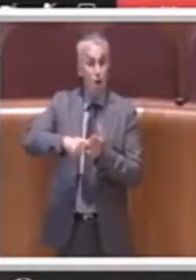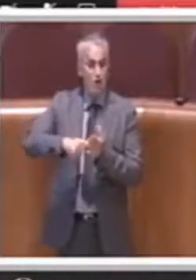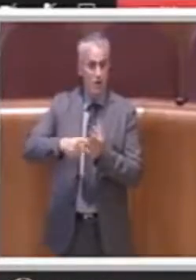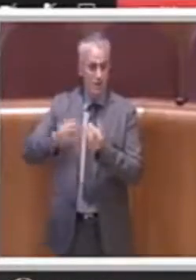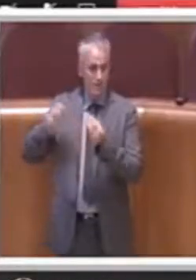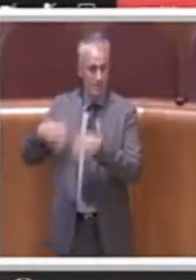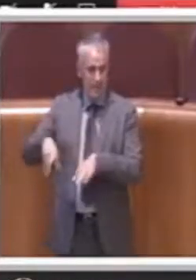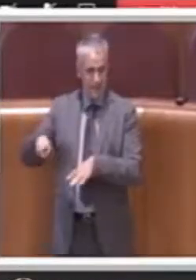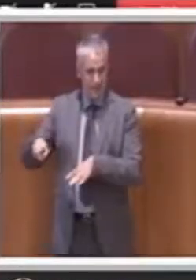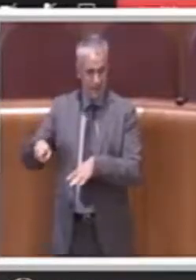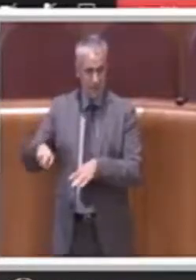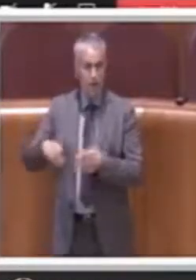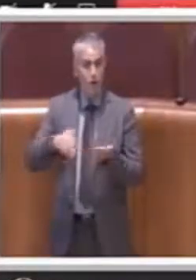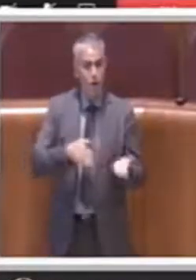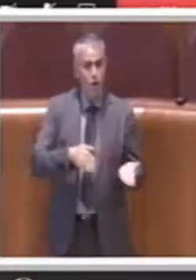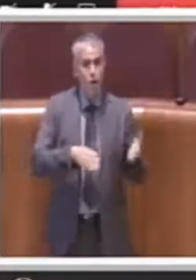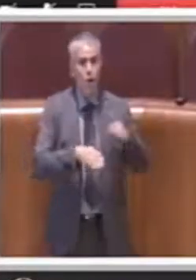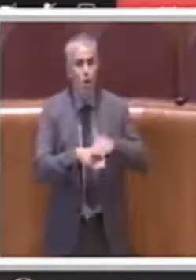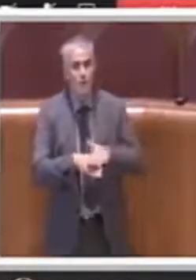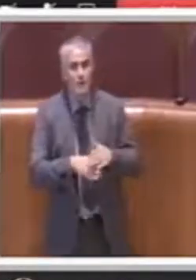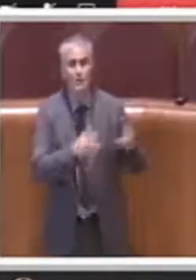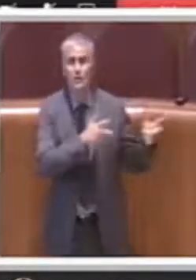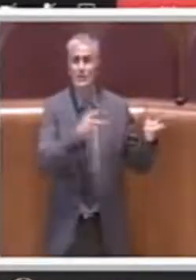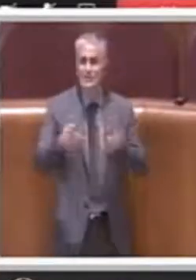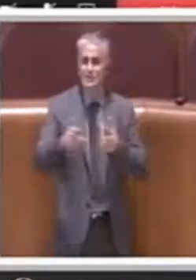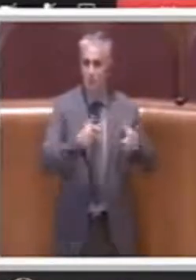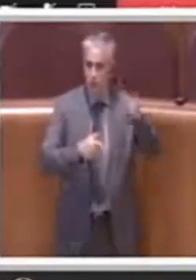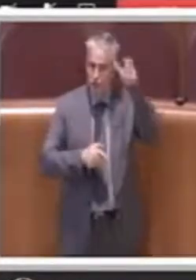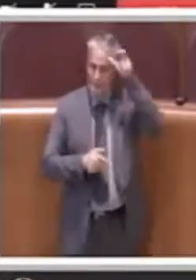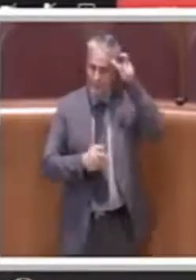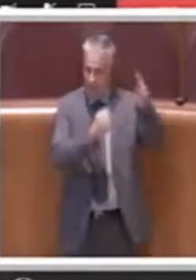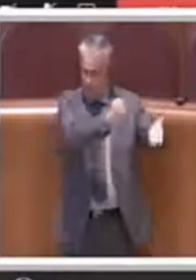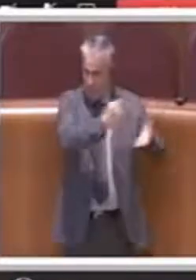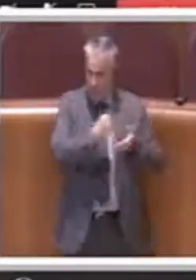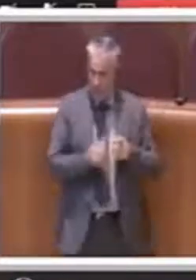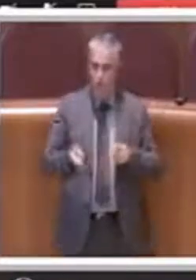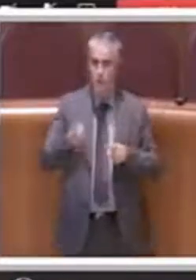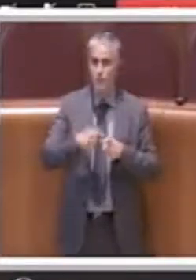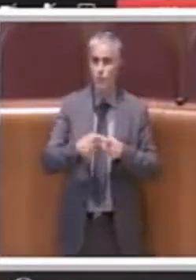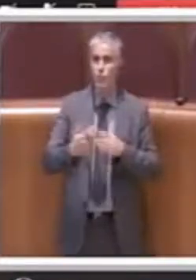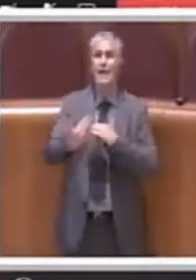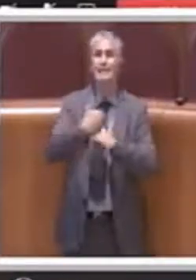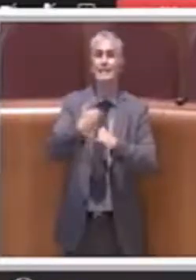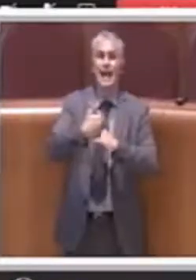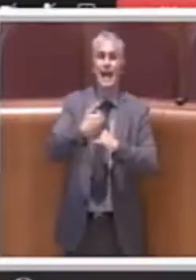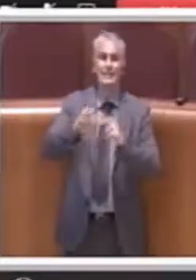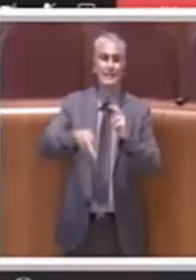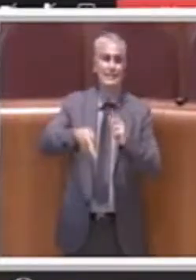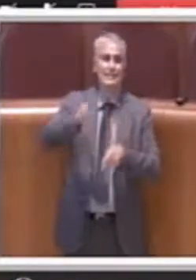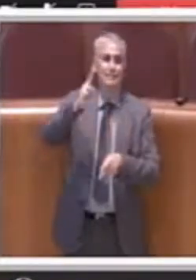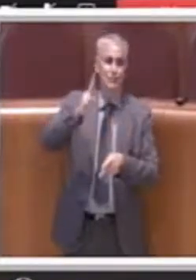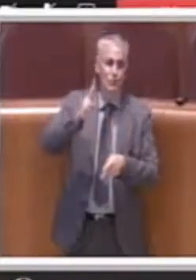importante, coperte in parte con trasferimenti dello Stato, coperte poi dalle maggiori entrate